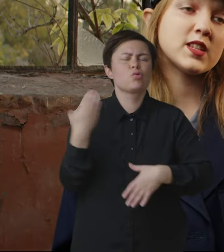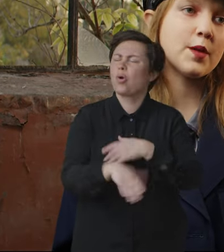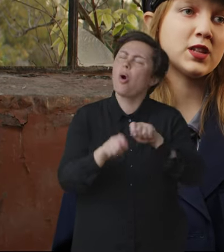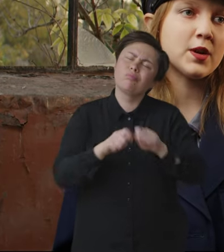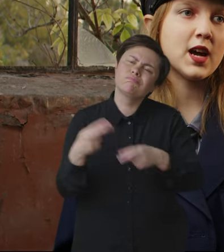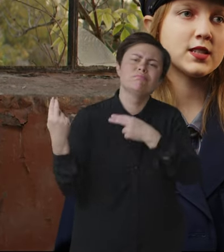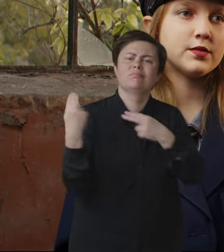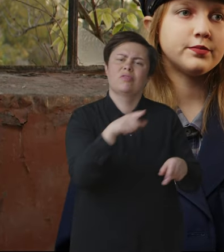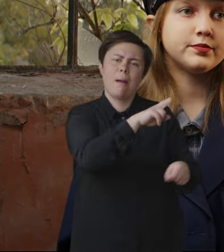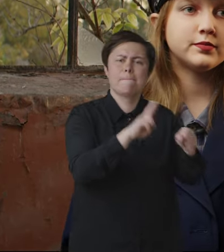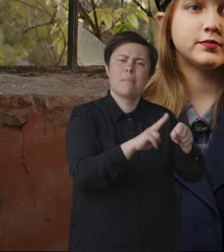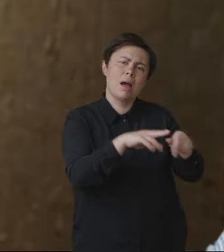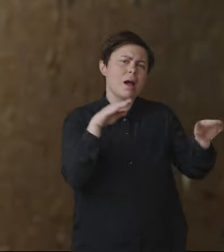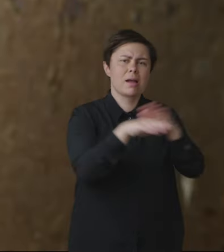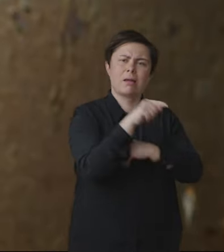przerwy. Wracamy na magazyn.